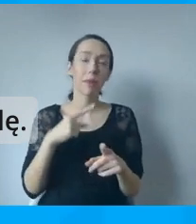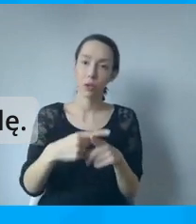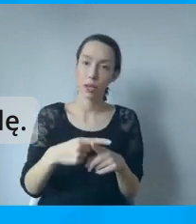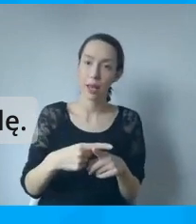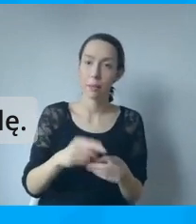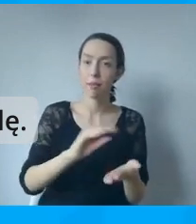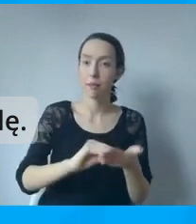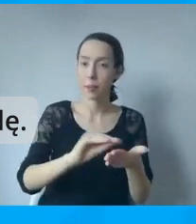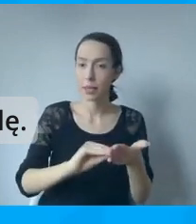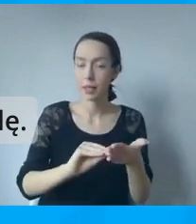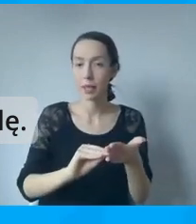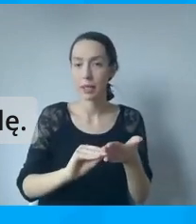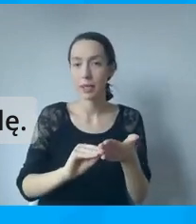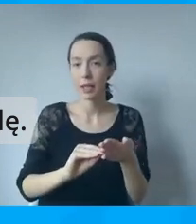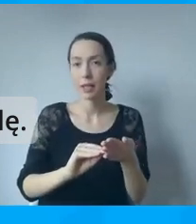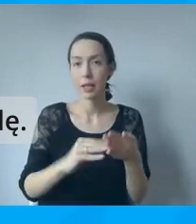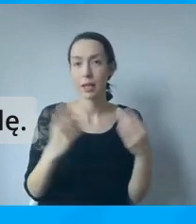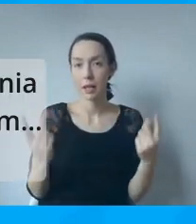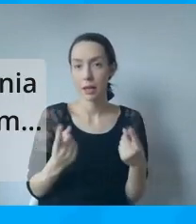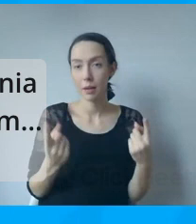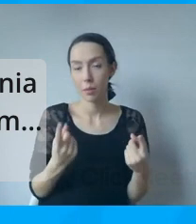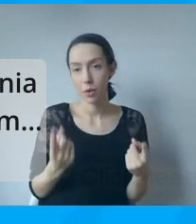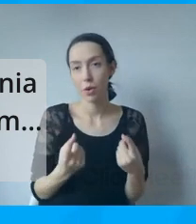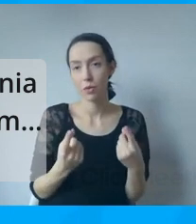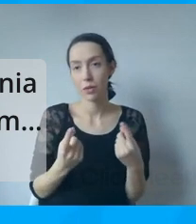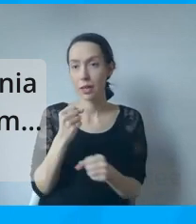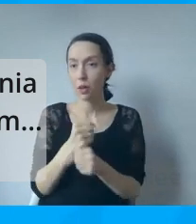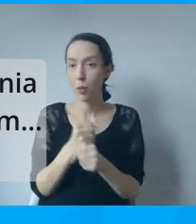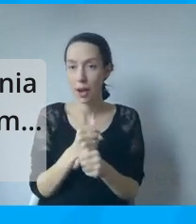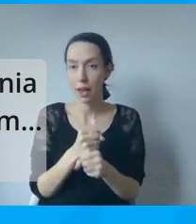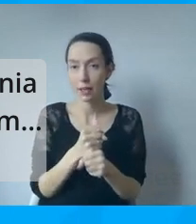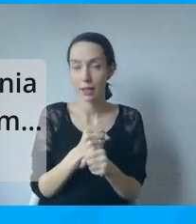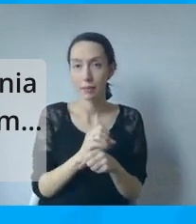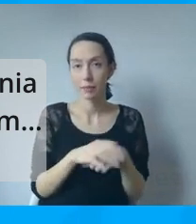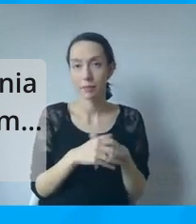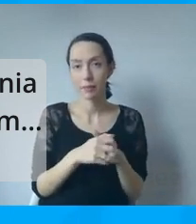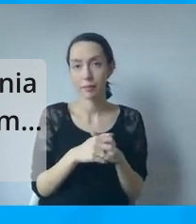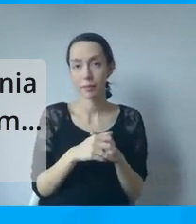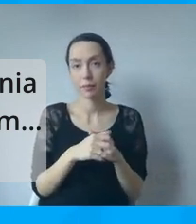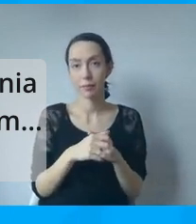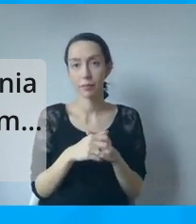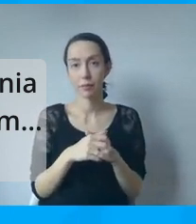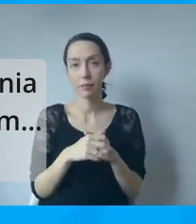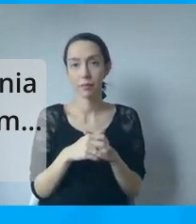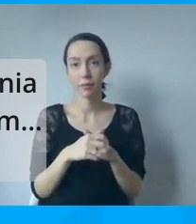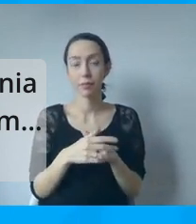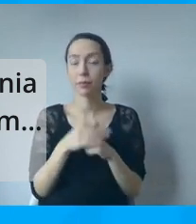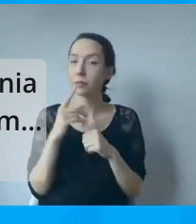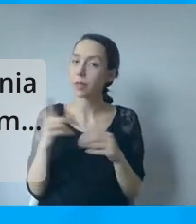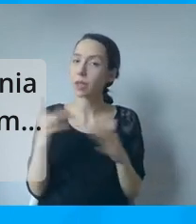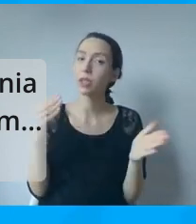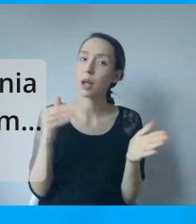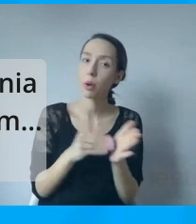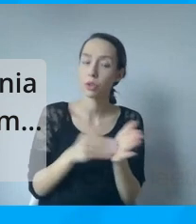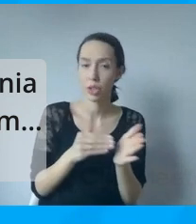posty promujące daną rolę. No i tutaj też ta wiedza marketingowa przydaje się do tworzenia takich postów, do